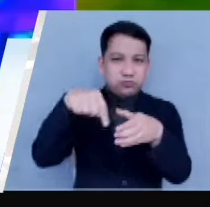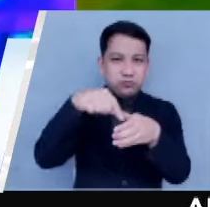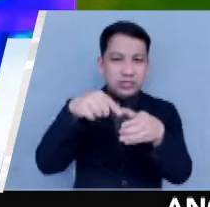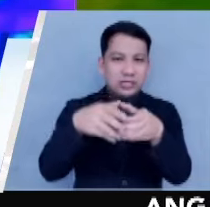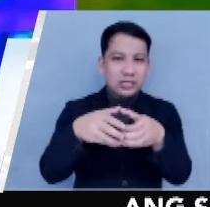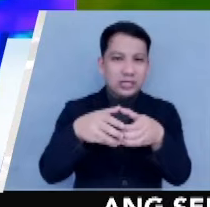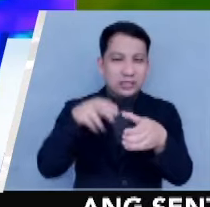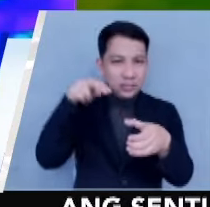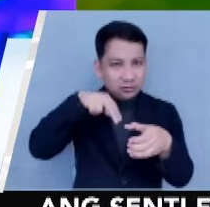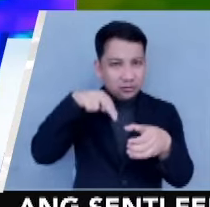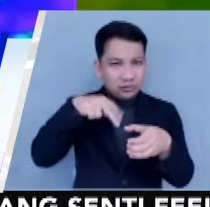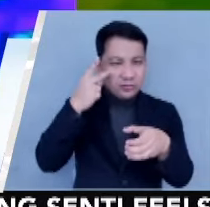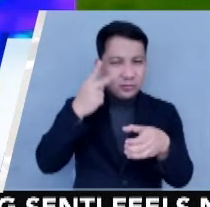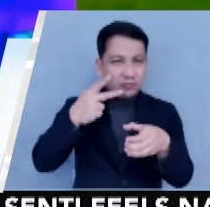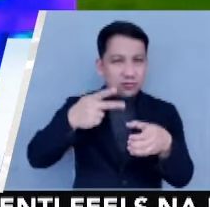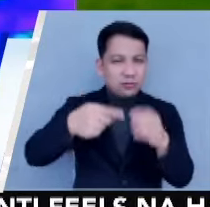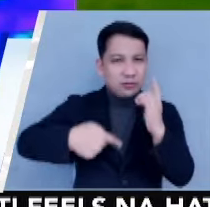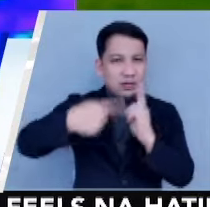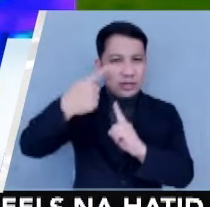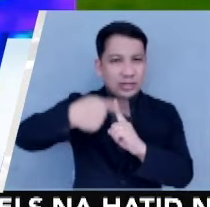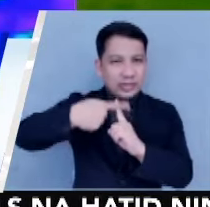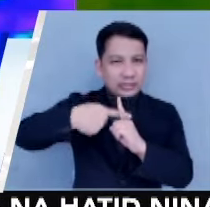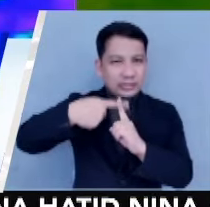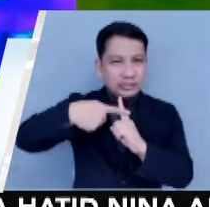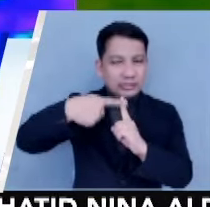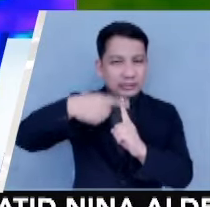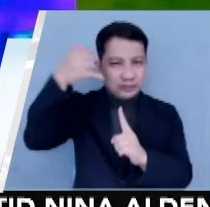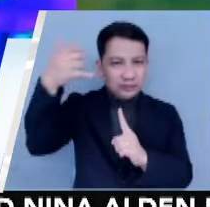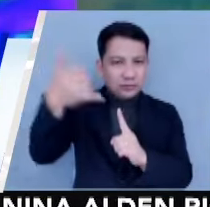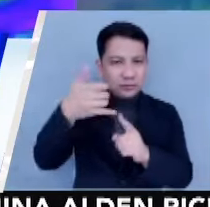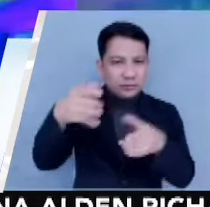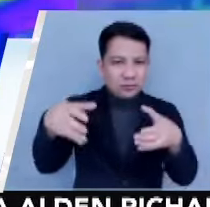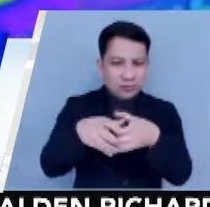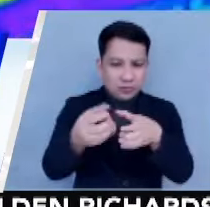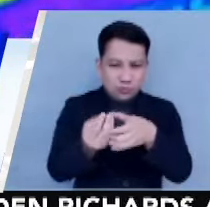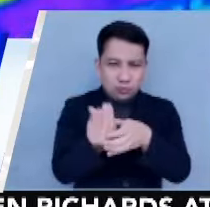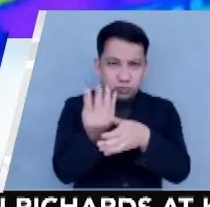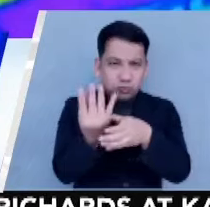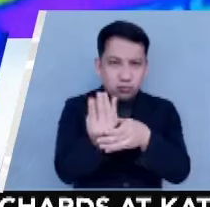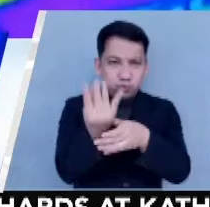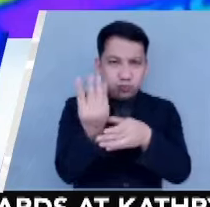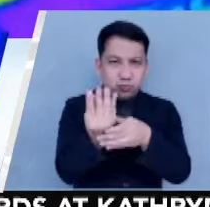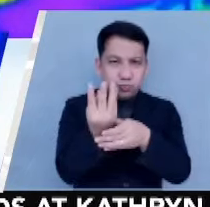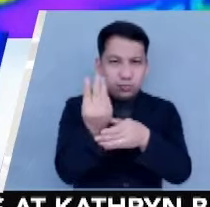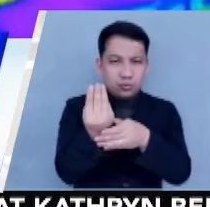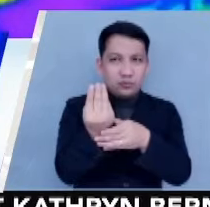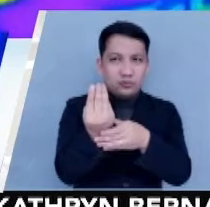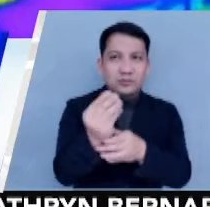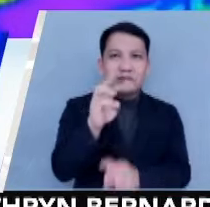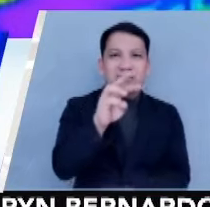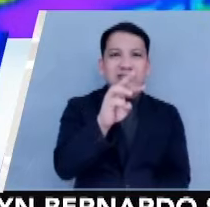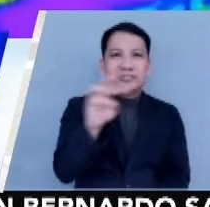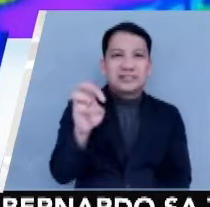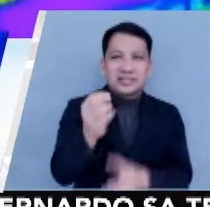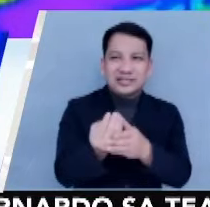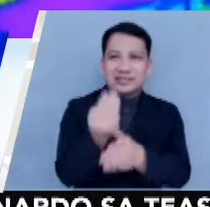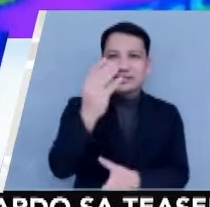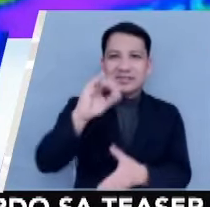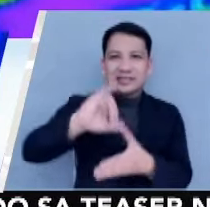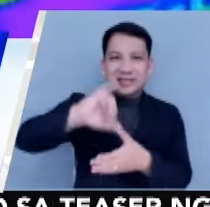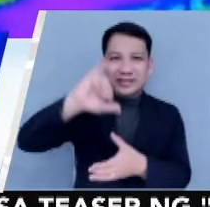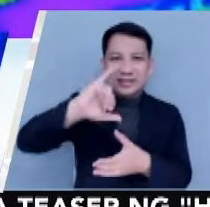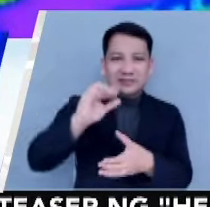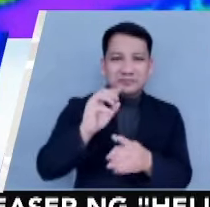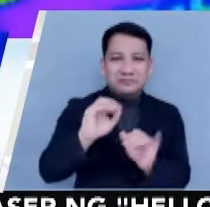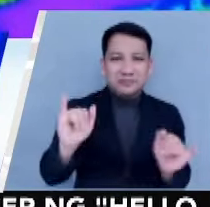Nakuna ng thermal camera kaninang madaling araw ang pagsingaw ng bulkan na umabot sa 600 metro ang taas. Sabi ng